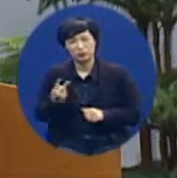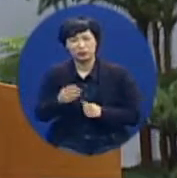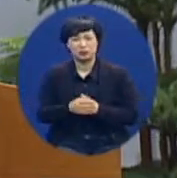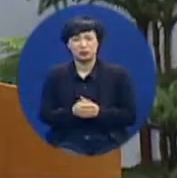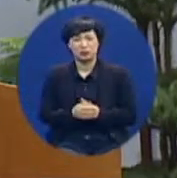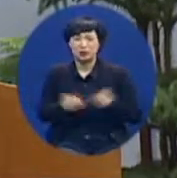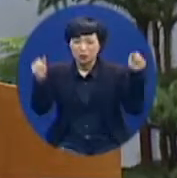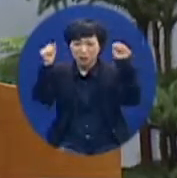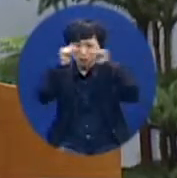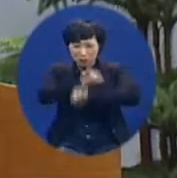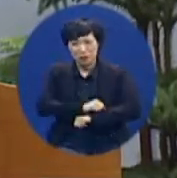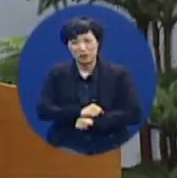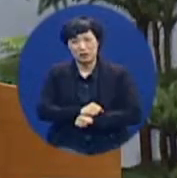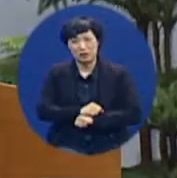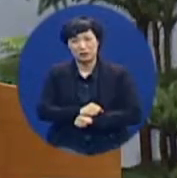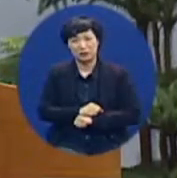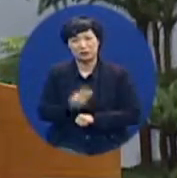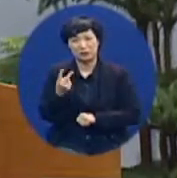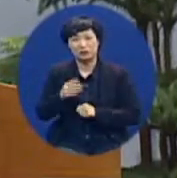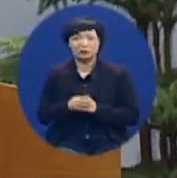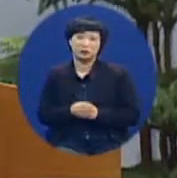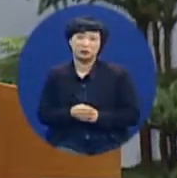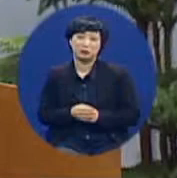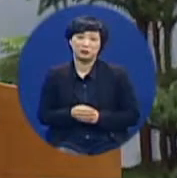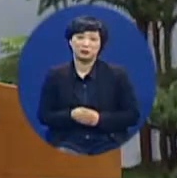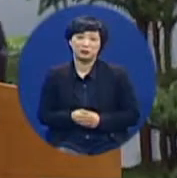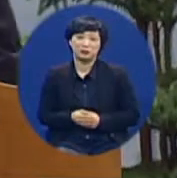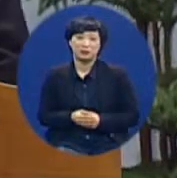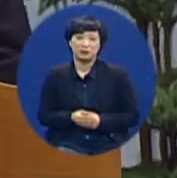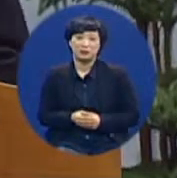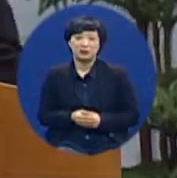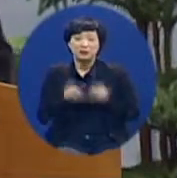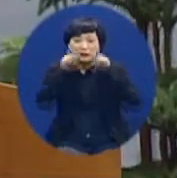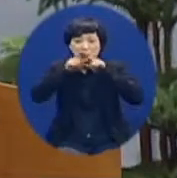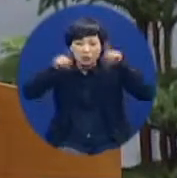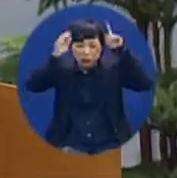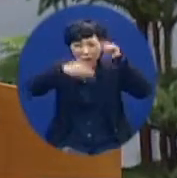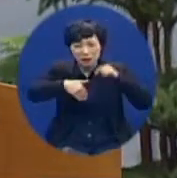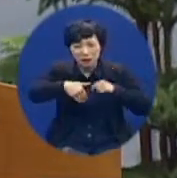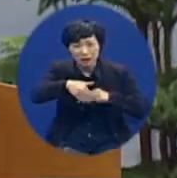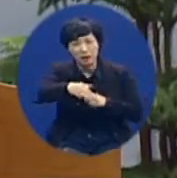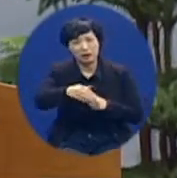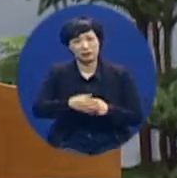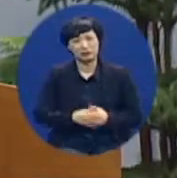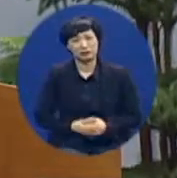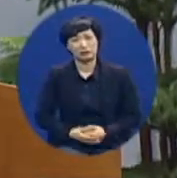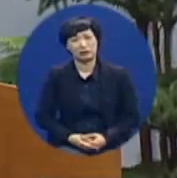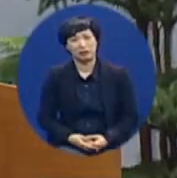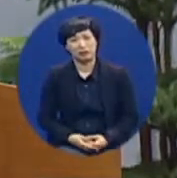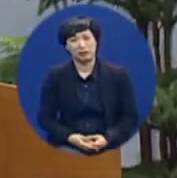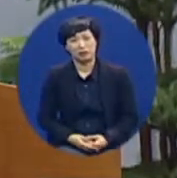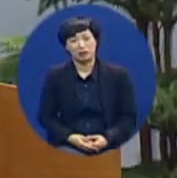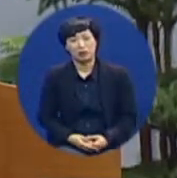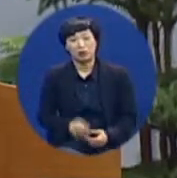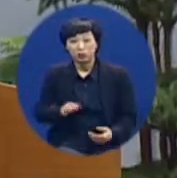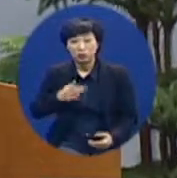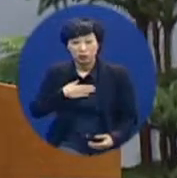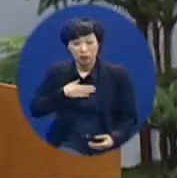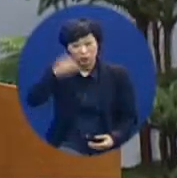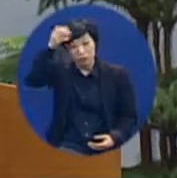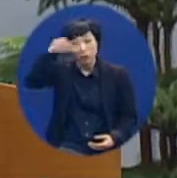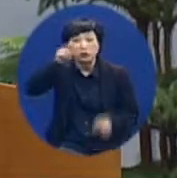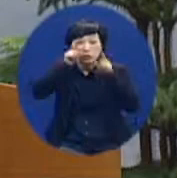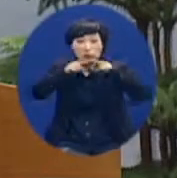지나서 멸망 멸망을 지나서 지옥을 불사른다 men 내 영혼을